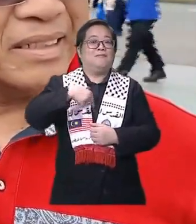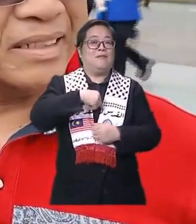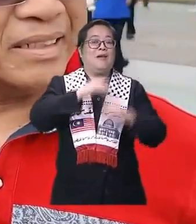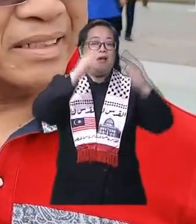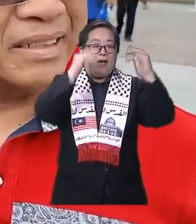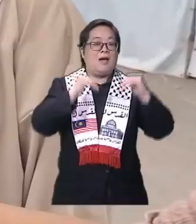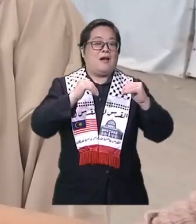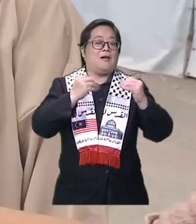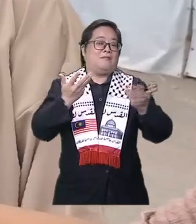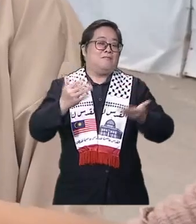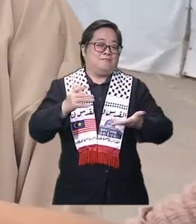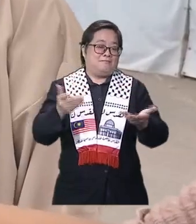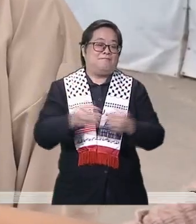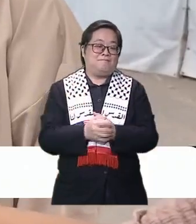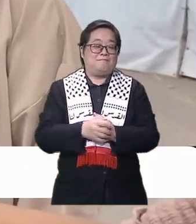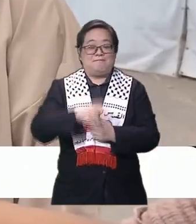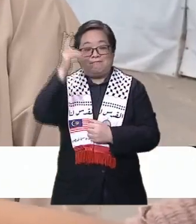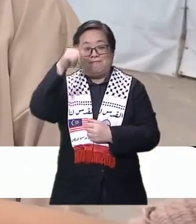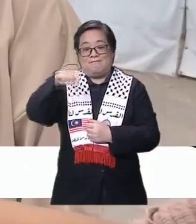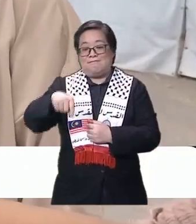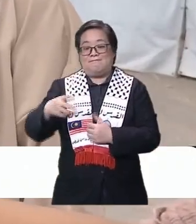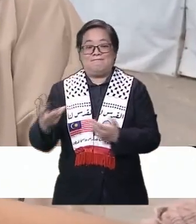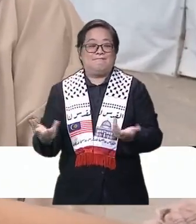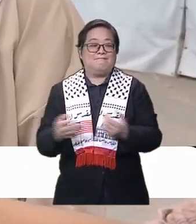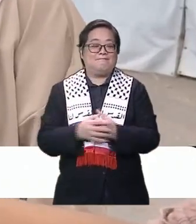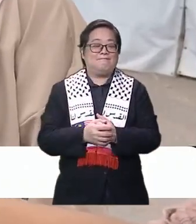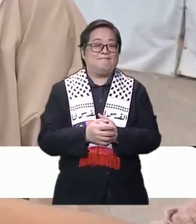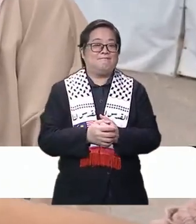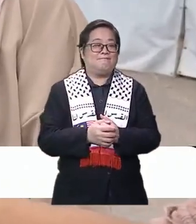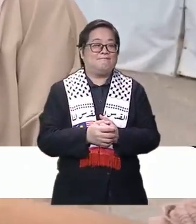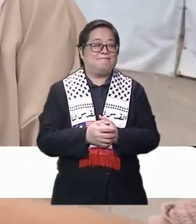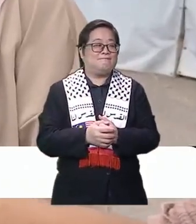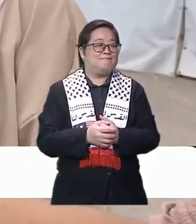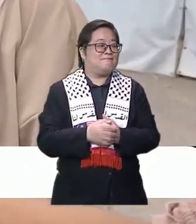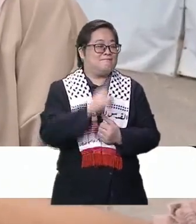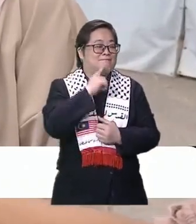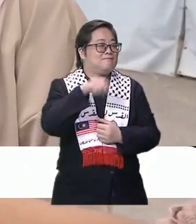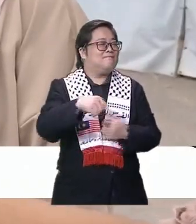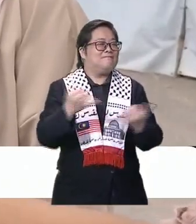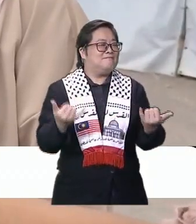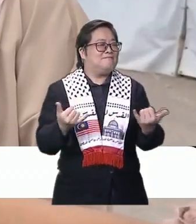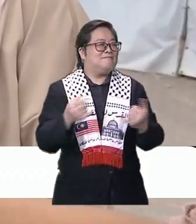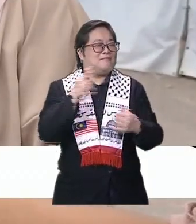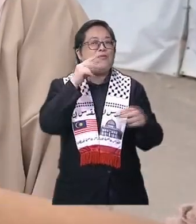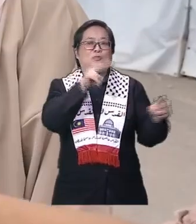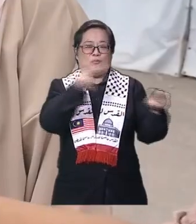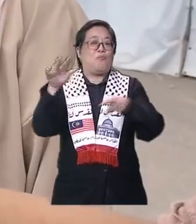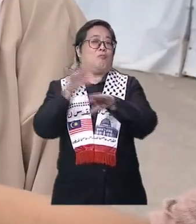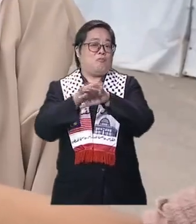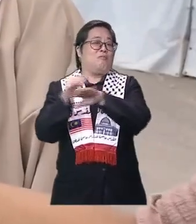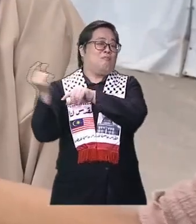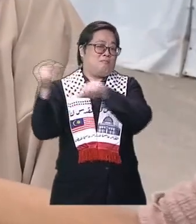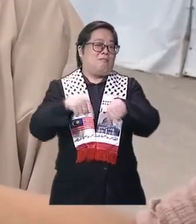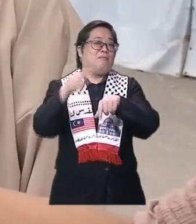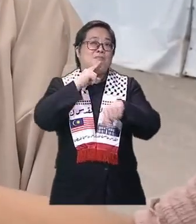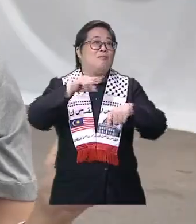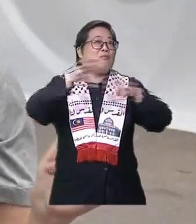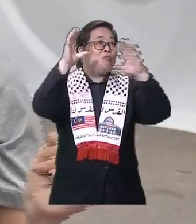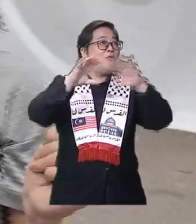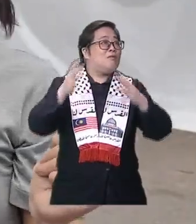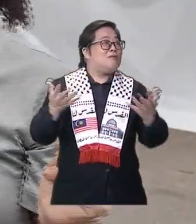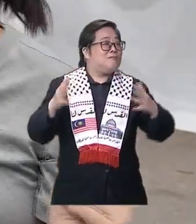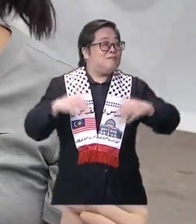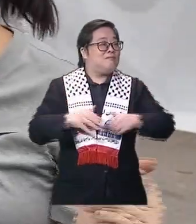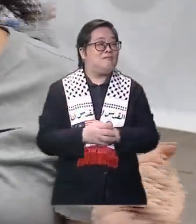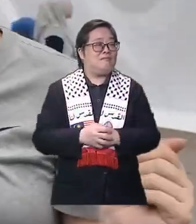benda-benda yang baru. Cuaca macam ni kalau tak tahulah. Tapi tengok ramai juga orang yang datang walaupun cuaca macam ni, kan? All